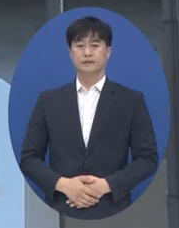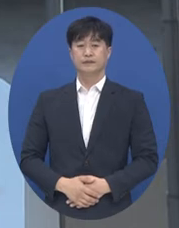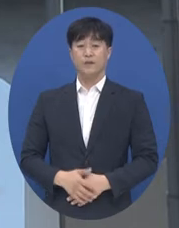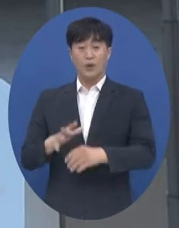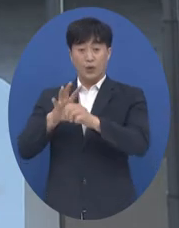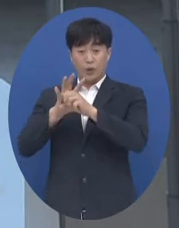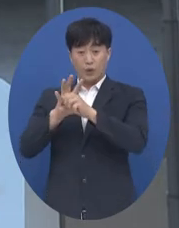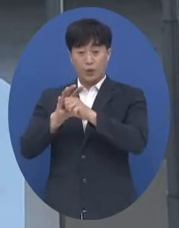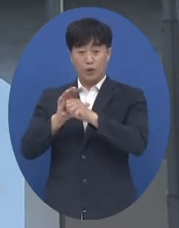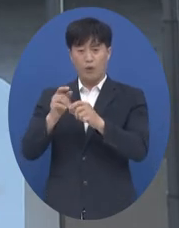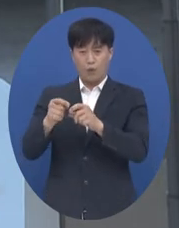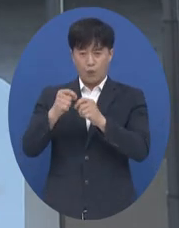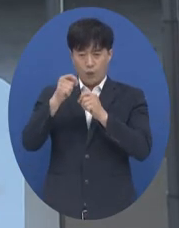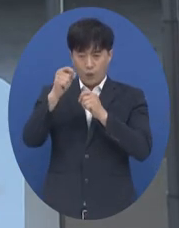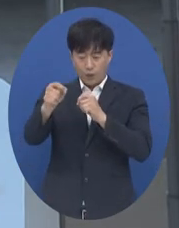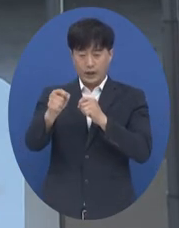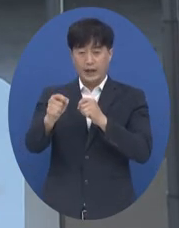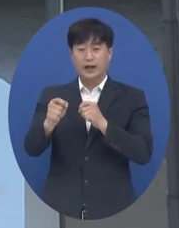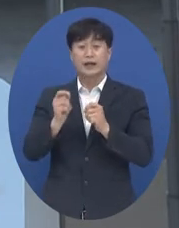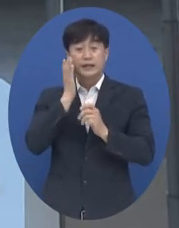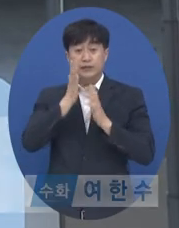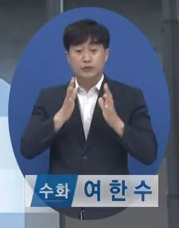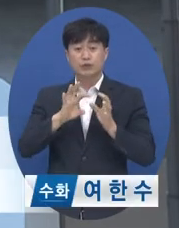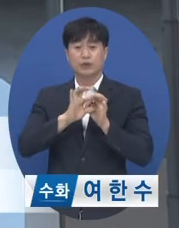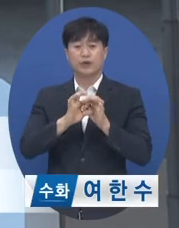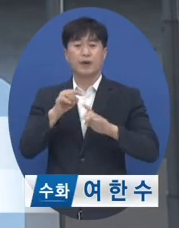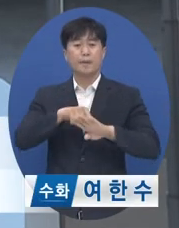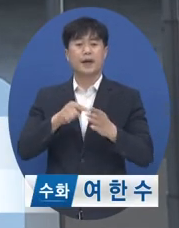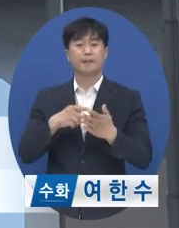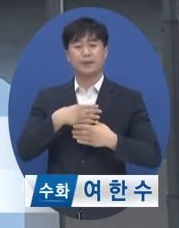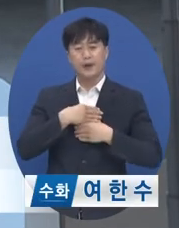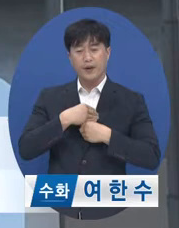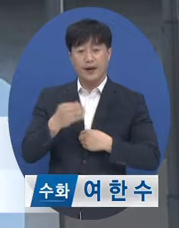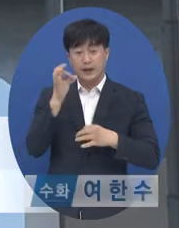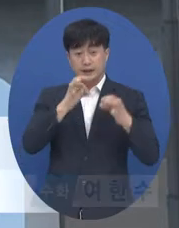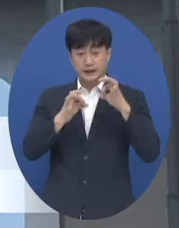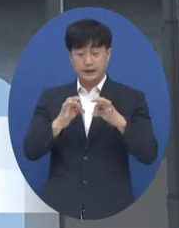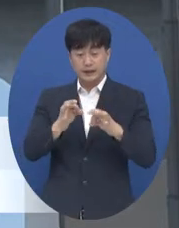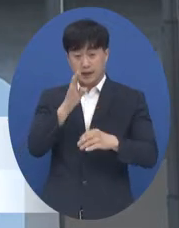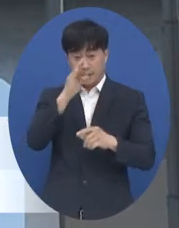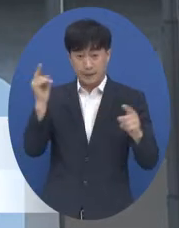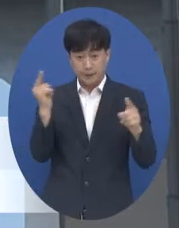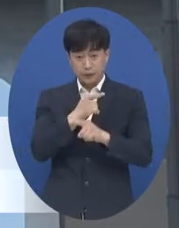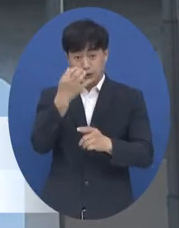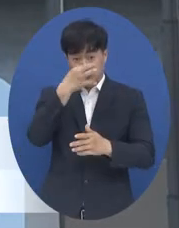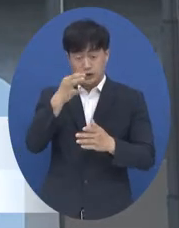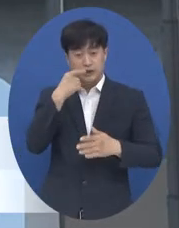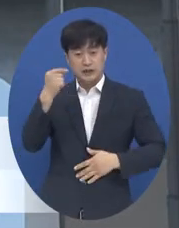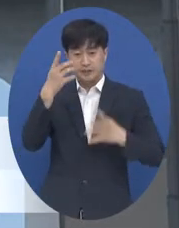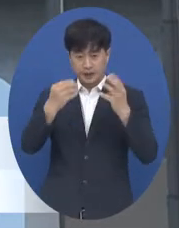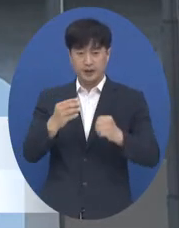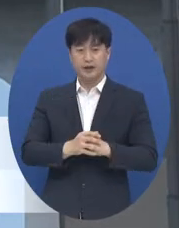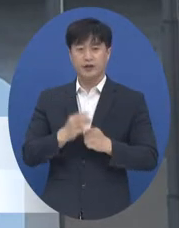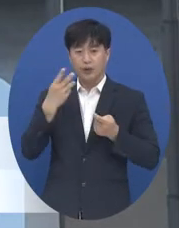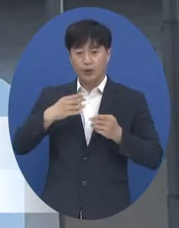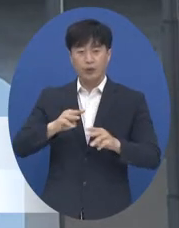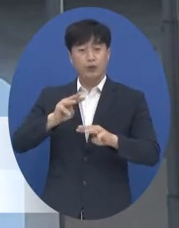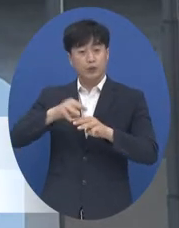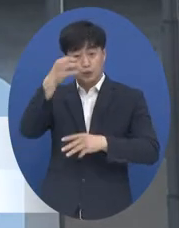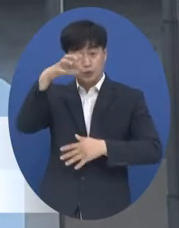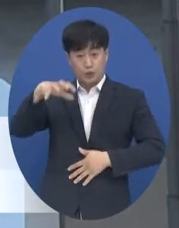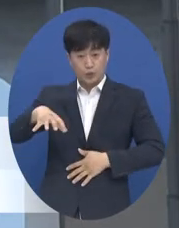코로 날 구가 장기화되면서 식물을 통해 심리적인 안정감을 찾는 치유 효과 가 각광받고 있습니다 경기도농업기술원